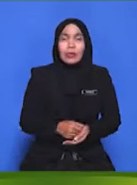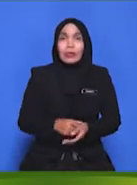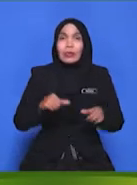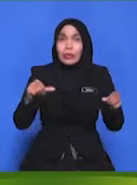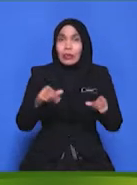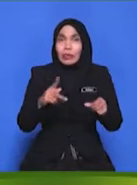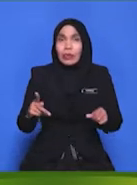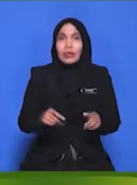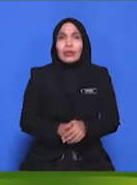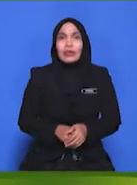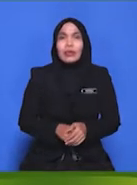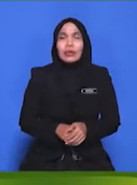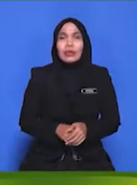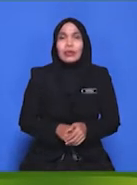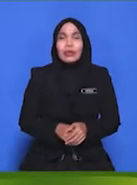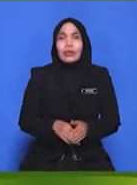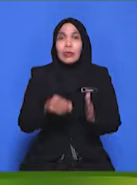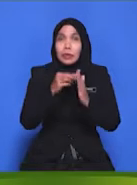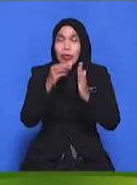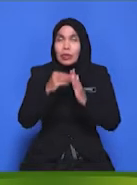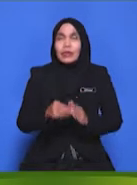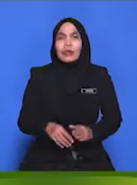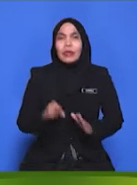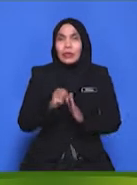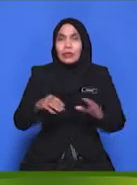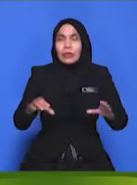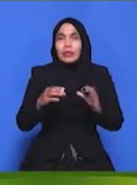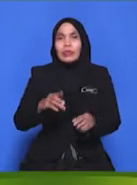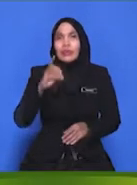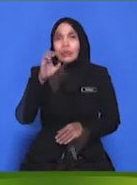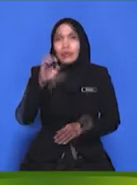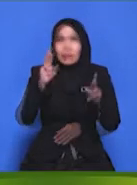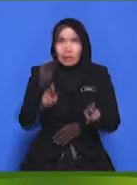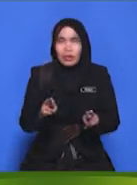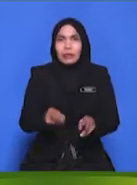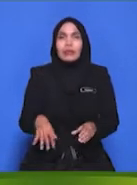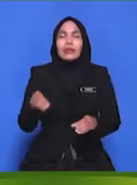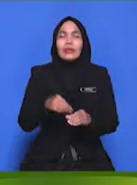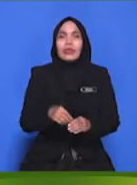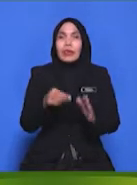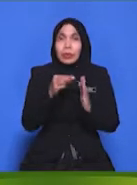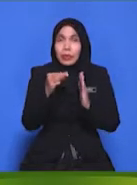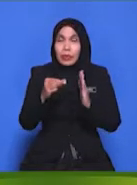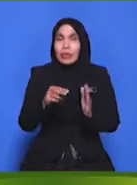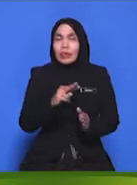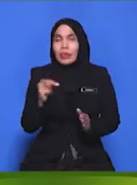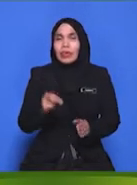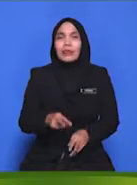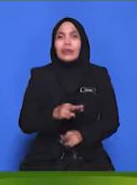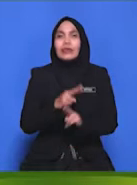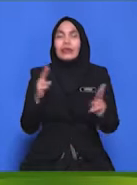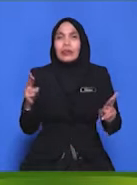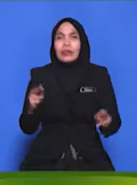dalam pemilihan pemimpin, pemilihan pemimpin kita adalah melalui suara rakyat dengan undian, di